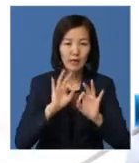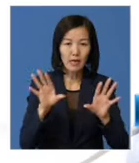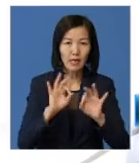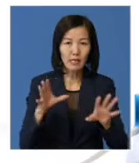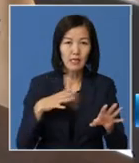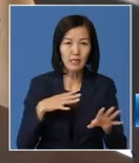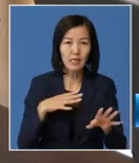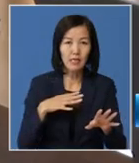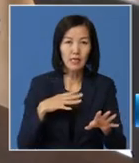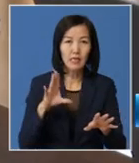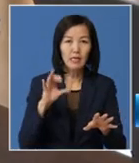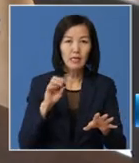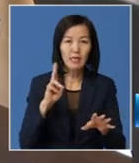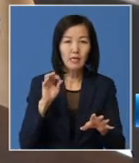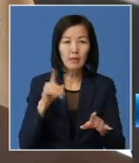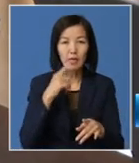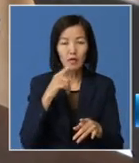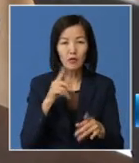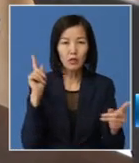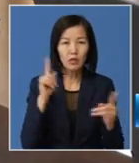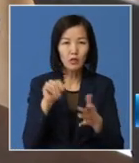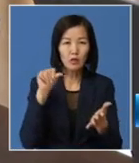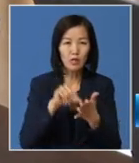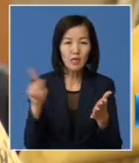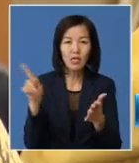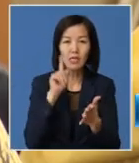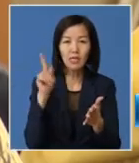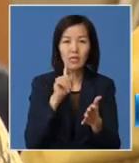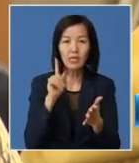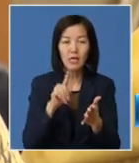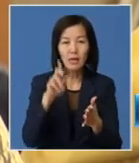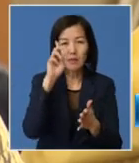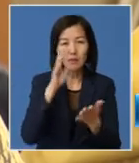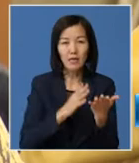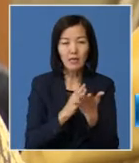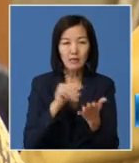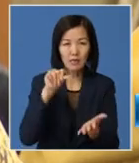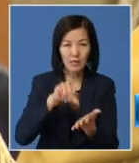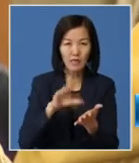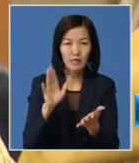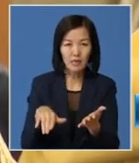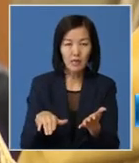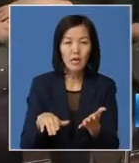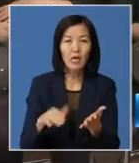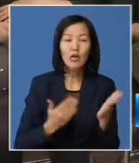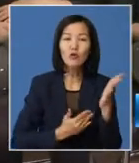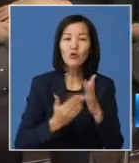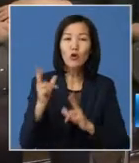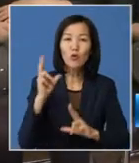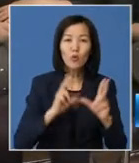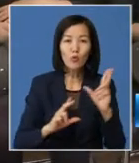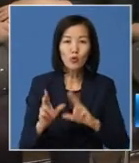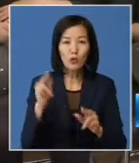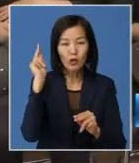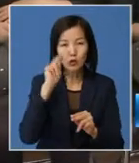жан-жақты түсіндірді. Серікбай Нұрғисаевтың айтуынша, кездесуге қатысқан жастардың бірқатары кейін мемлекеттік қызметке барады. Сондықтан олар жоғары оқу